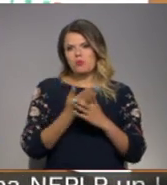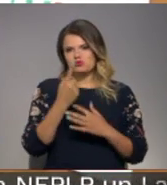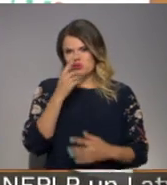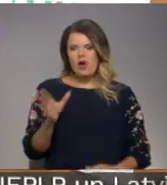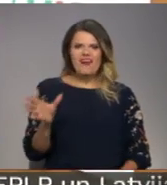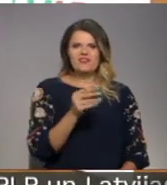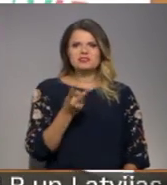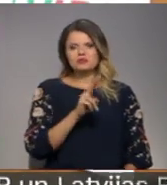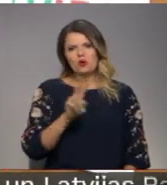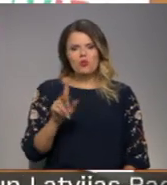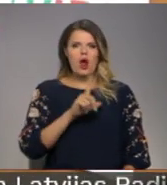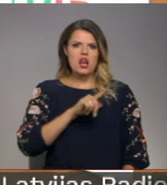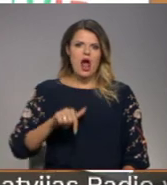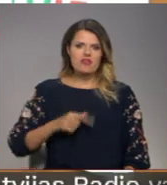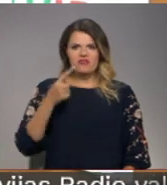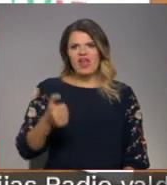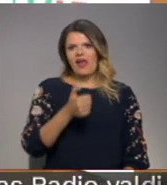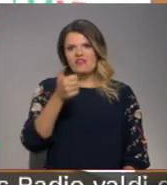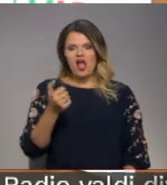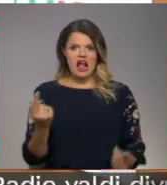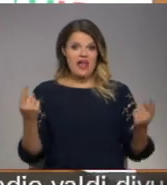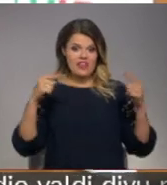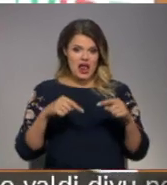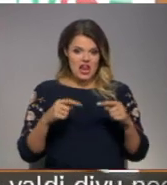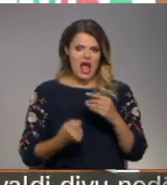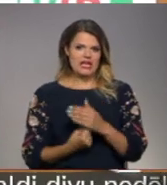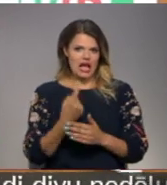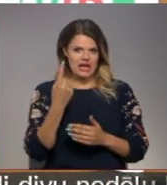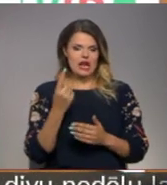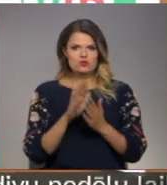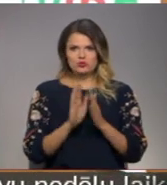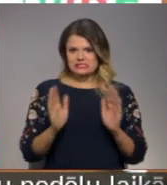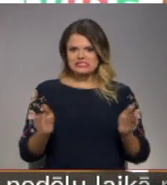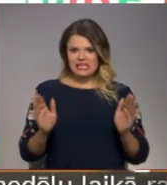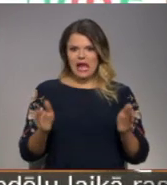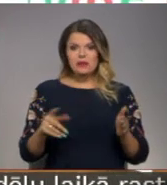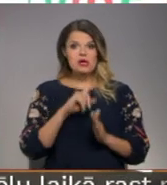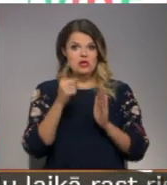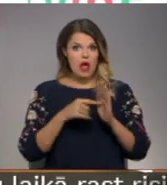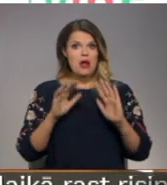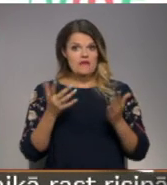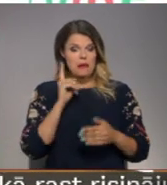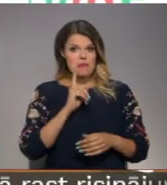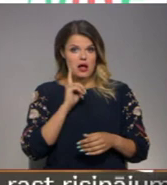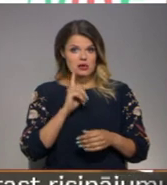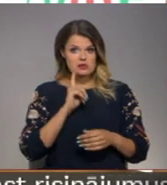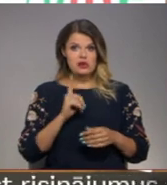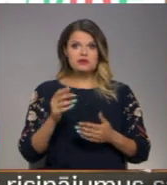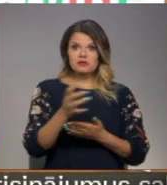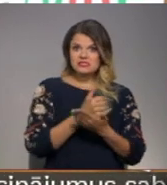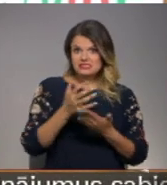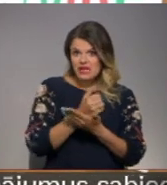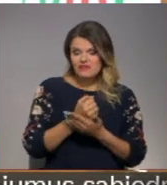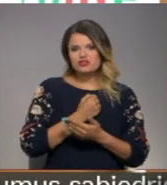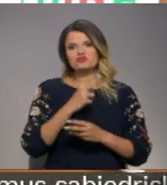visa tā, ko Latvija gada laikā ražo. Nu, kas rodās uz ceļiem. Ja? Jautājums, vai to pagaidām šobrīd savāds, diemžēl